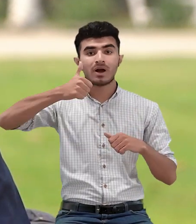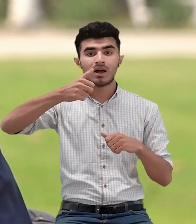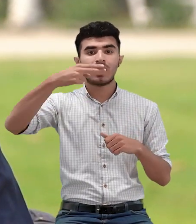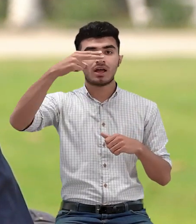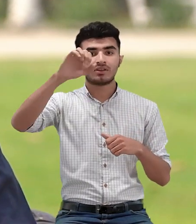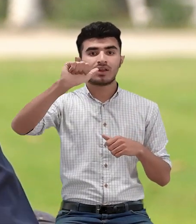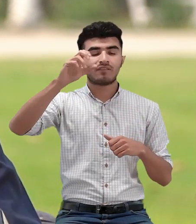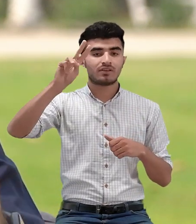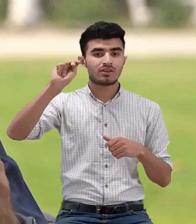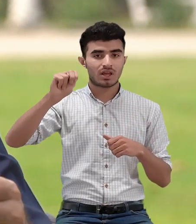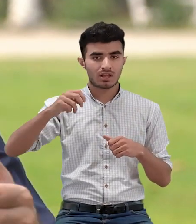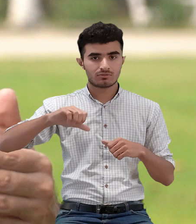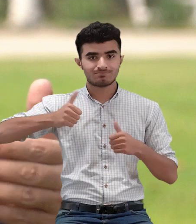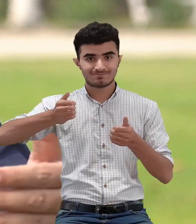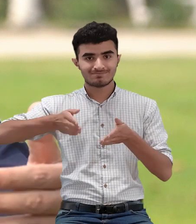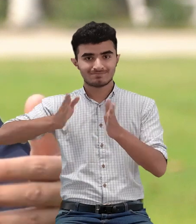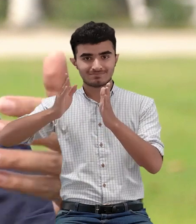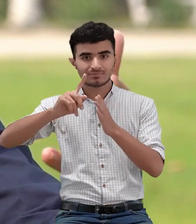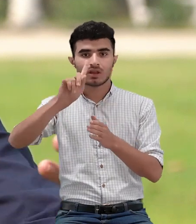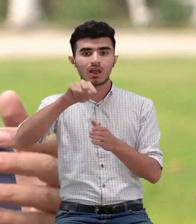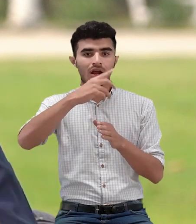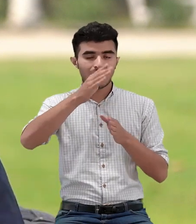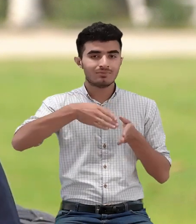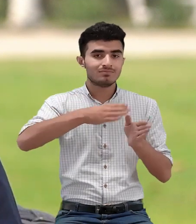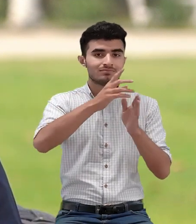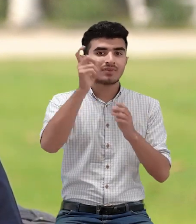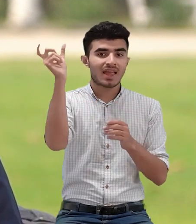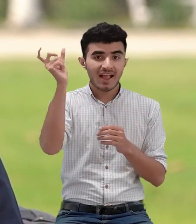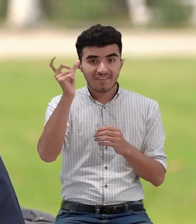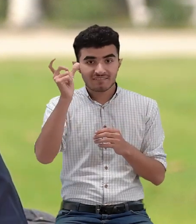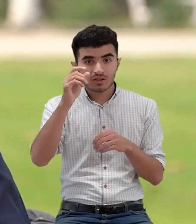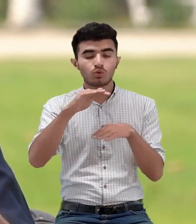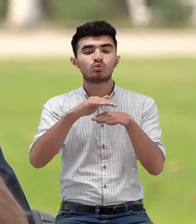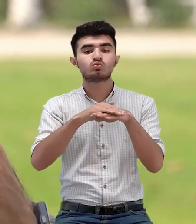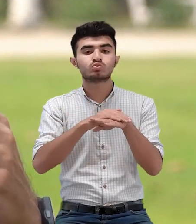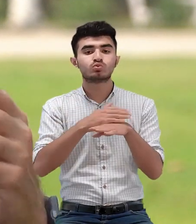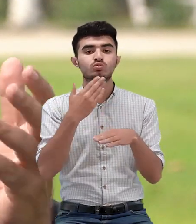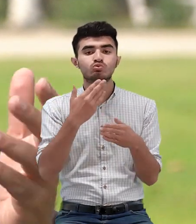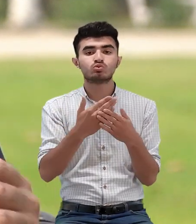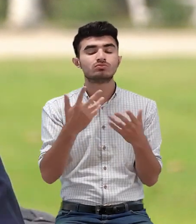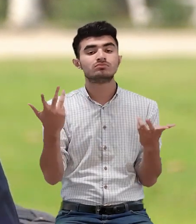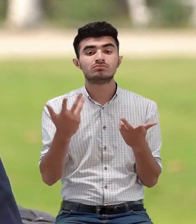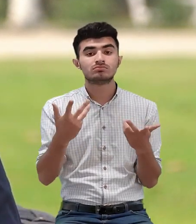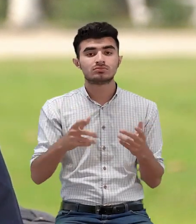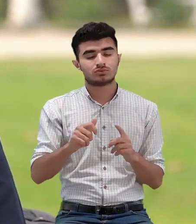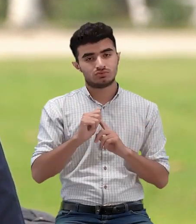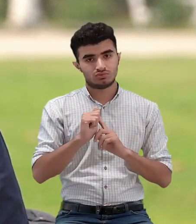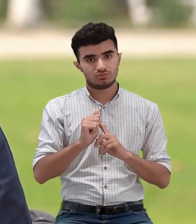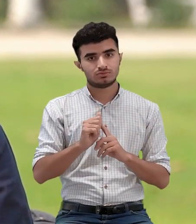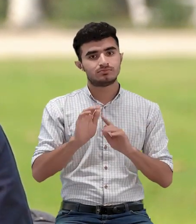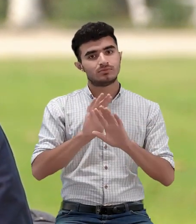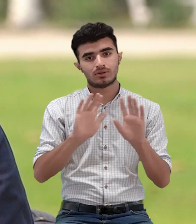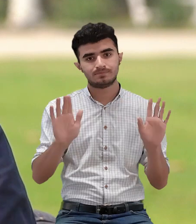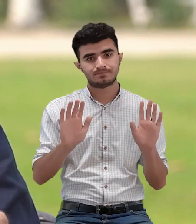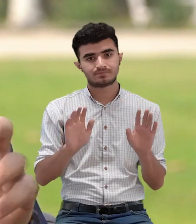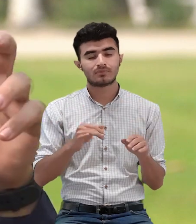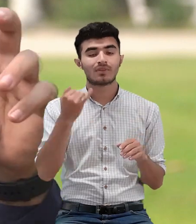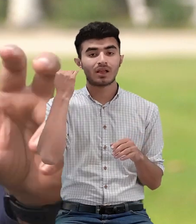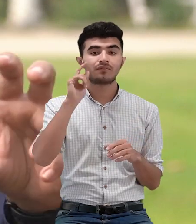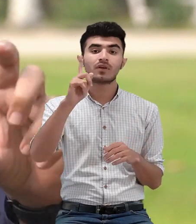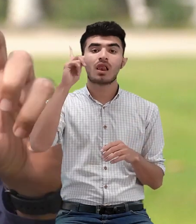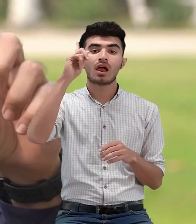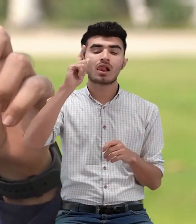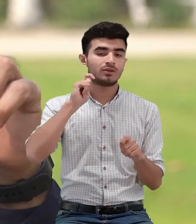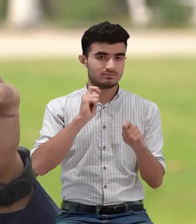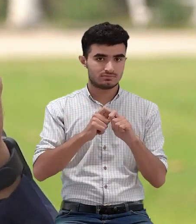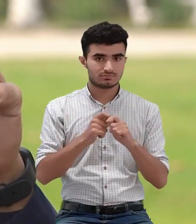जाए। तो अब मिसाल के तौर पर मेरा एक दोस्त है जो मुझसे ज़्यादा आगे बढ़ गया है, उसने बहुत कामयाबी हासिल कर ली, मैंने नहीं की। तो ये अब खुदा